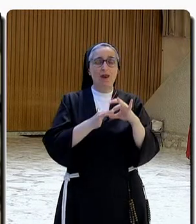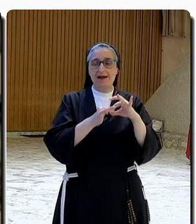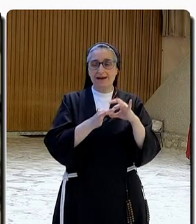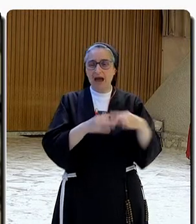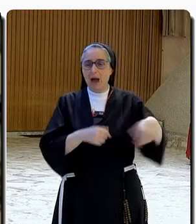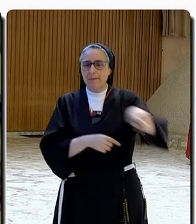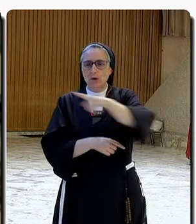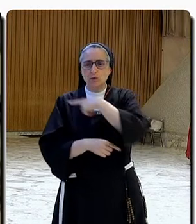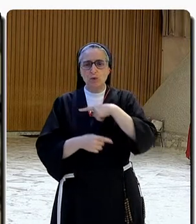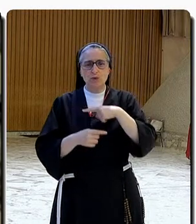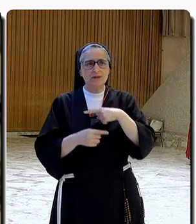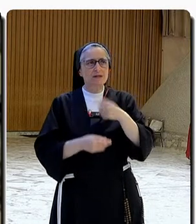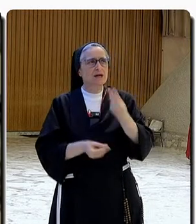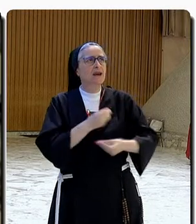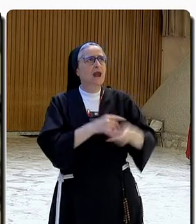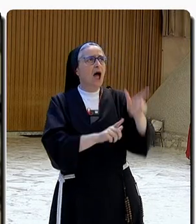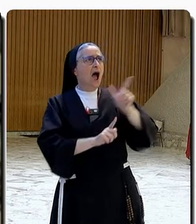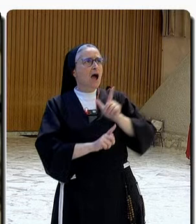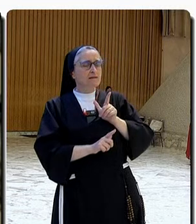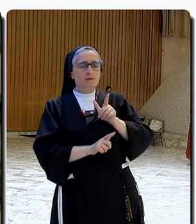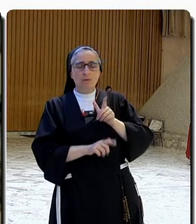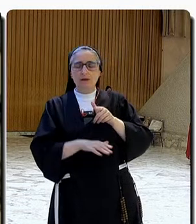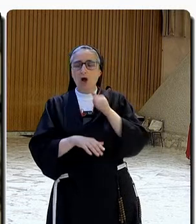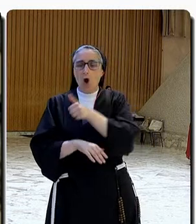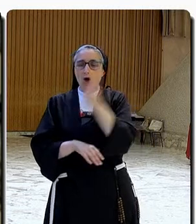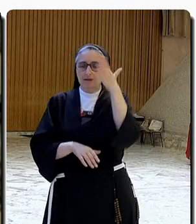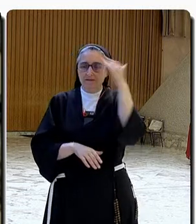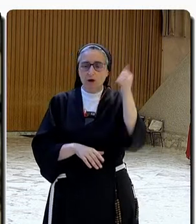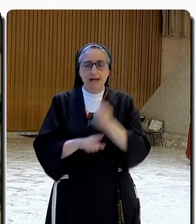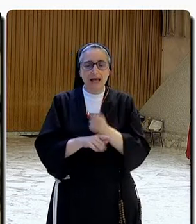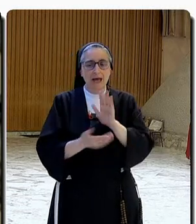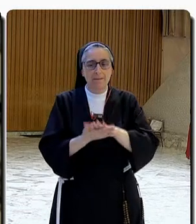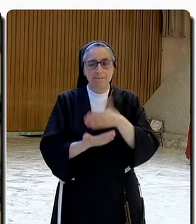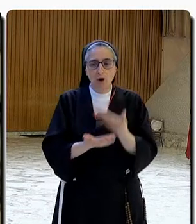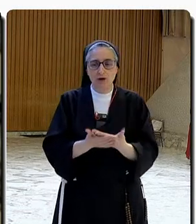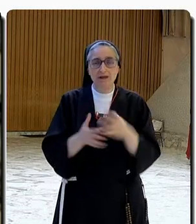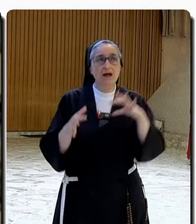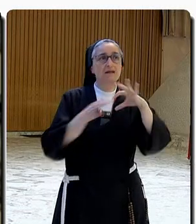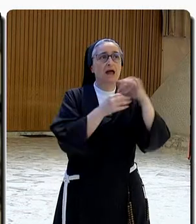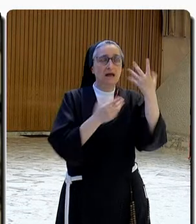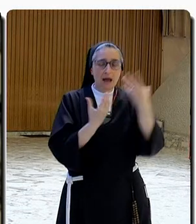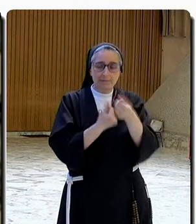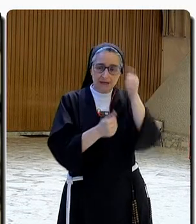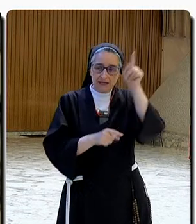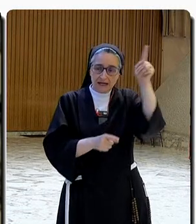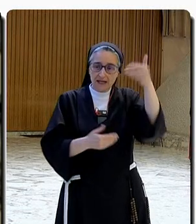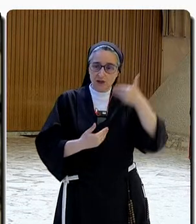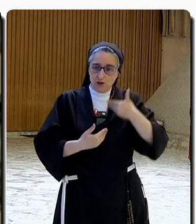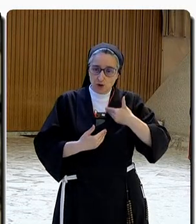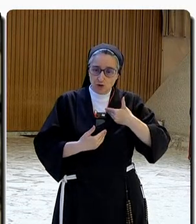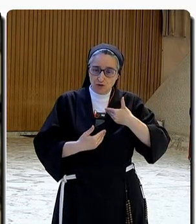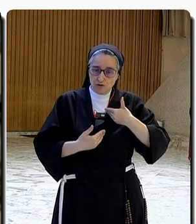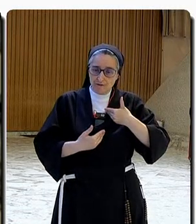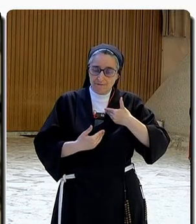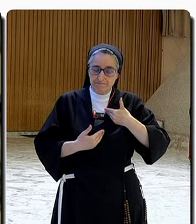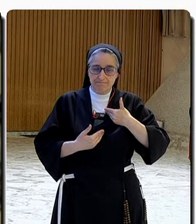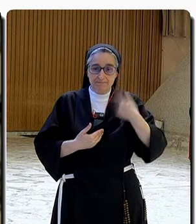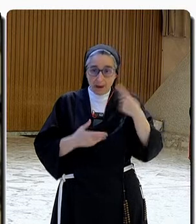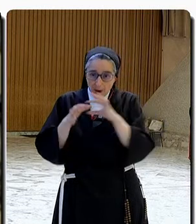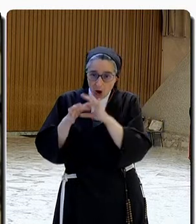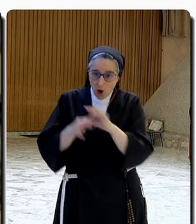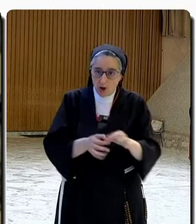siamo rigenerati. È il legame d'amore con Cristo. Di